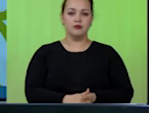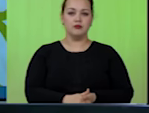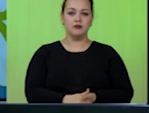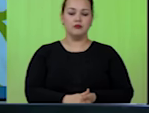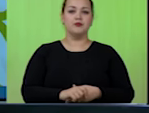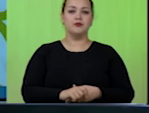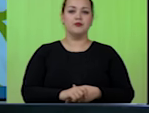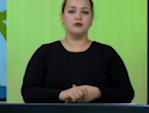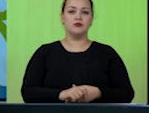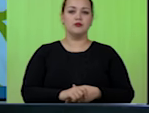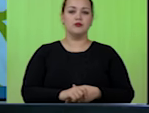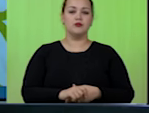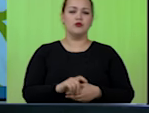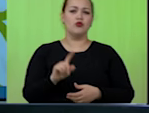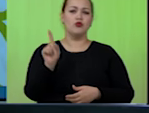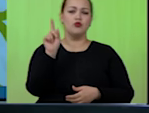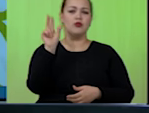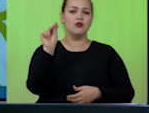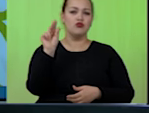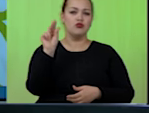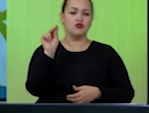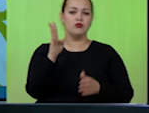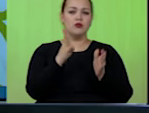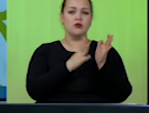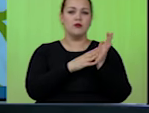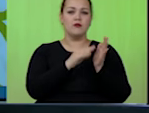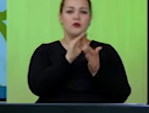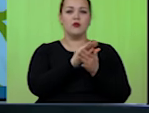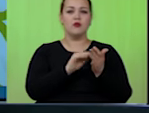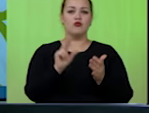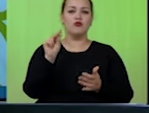Что означает цифра 9 в записи числа